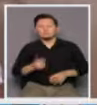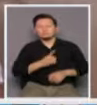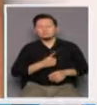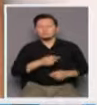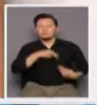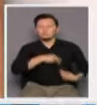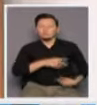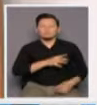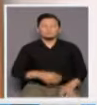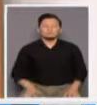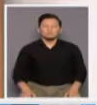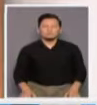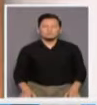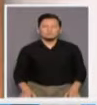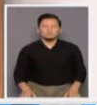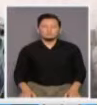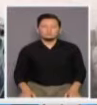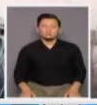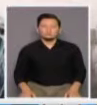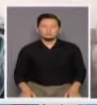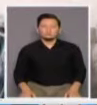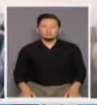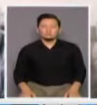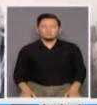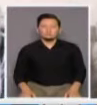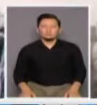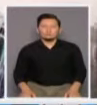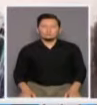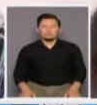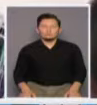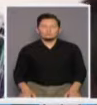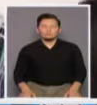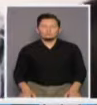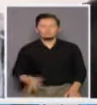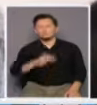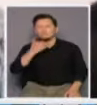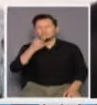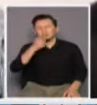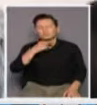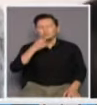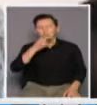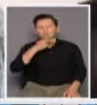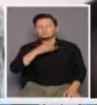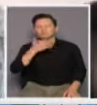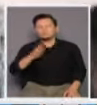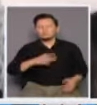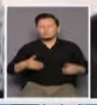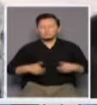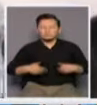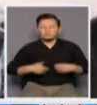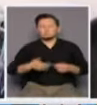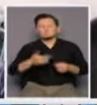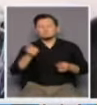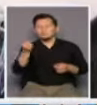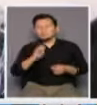етіпті. Сол соғыстыған білесіңдер, ол өздер жайын не көрмегенімізді бәрінде көрдік. Жұм жоқшылық.